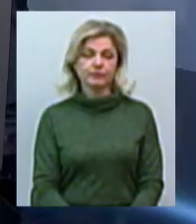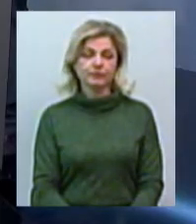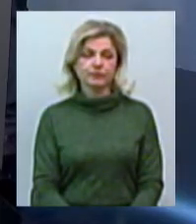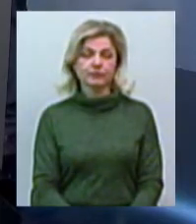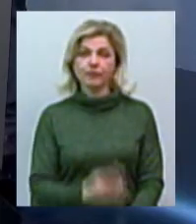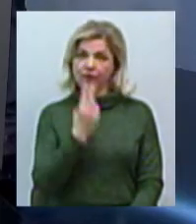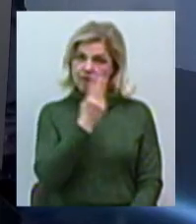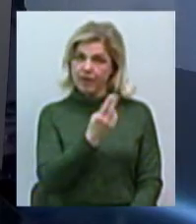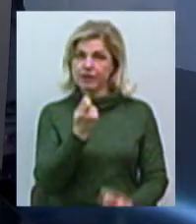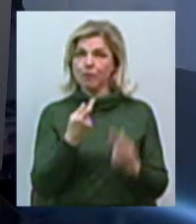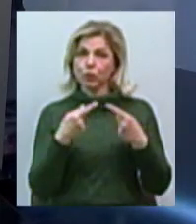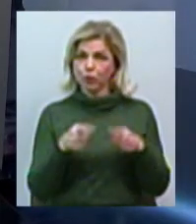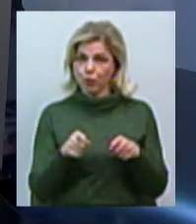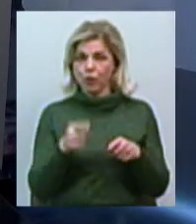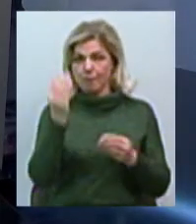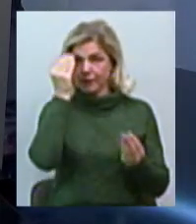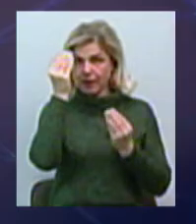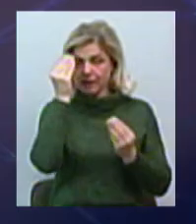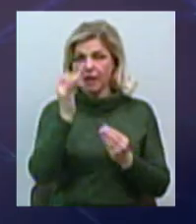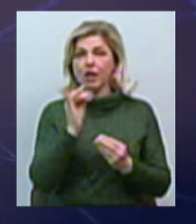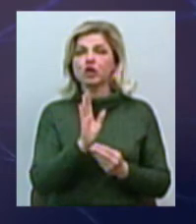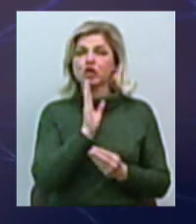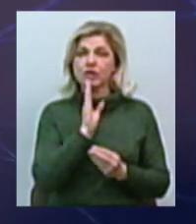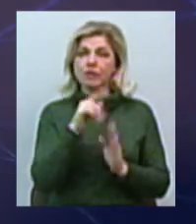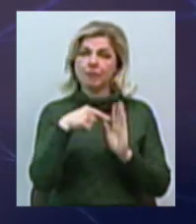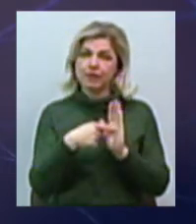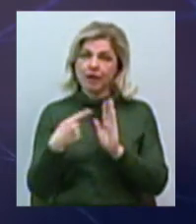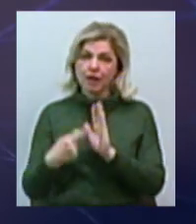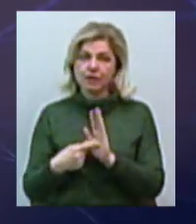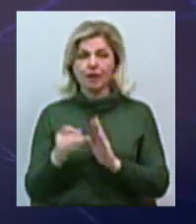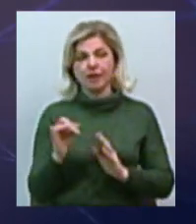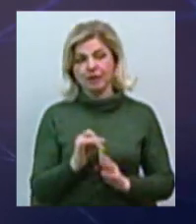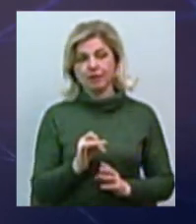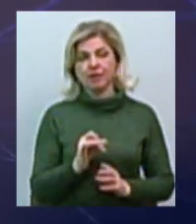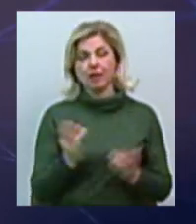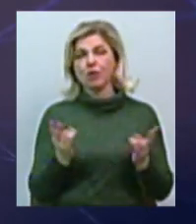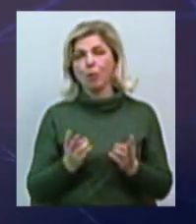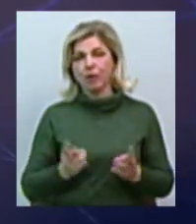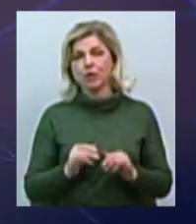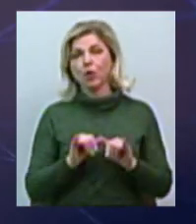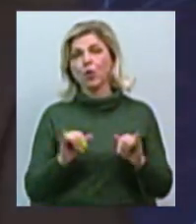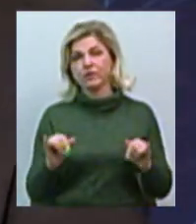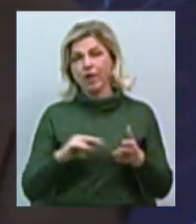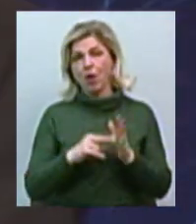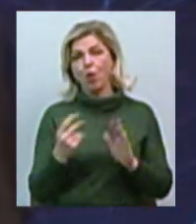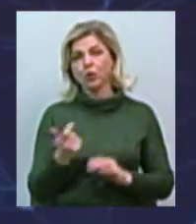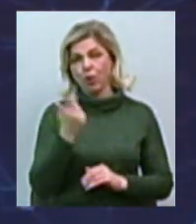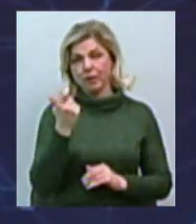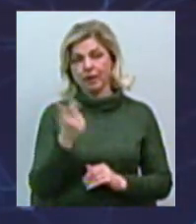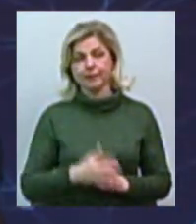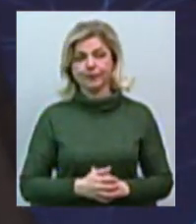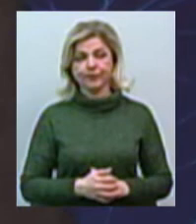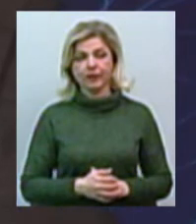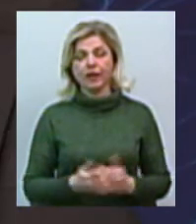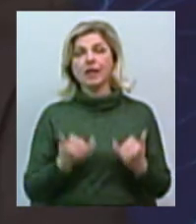Бачите, трохи інший кут зору, і гендерні питання, і необхідність розвитку економіки. Ну, сьогодні у